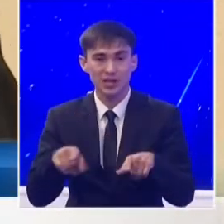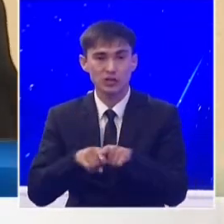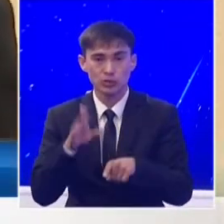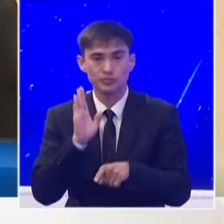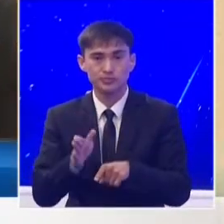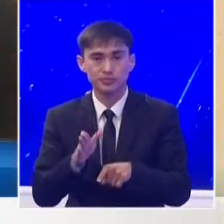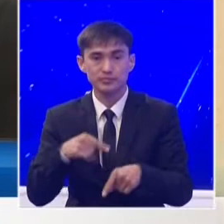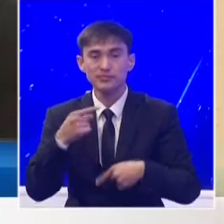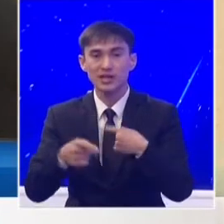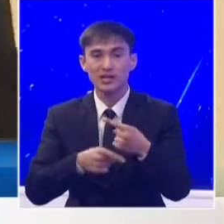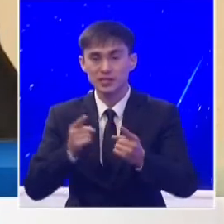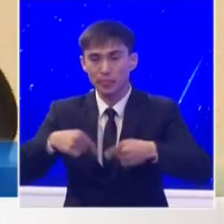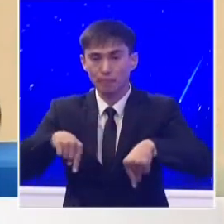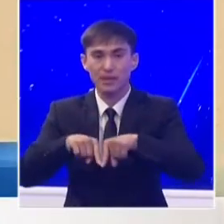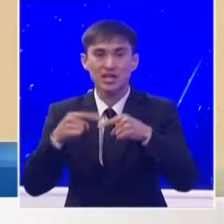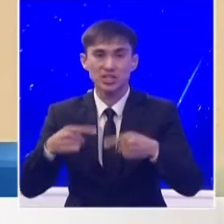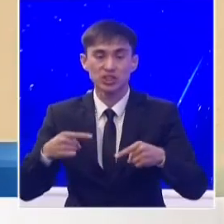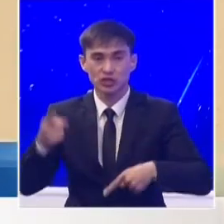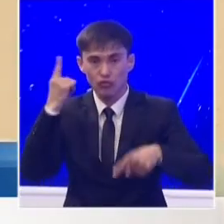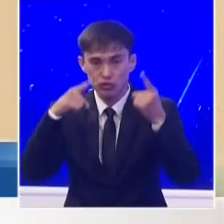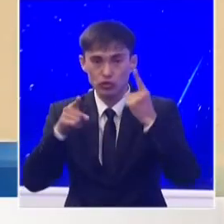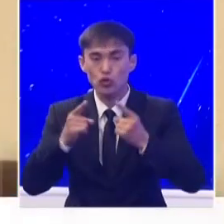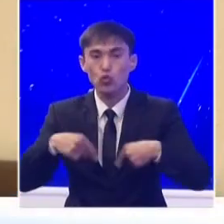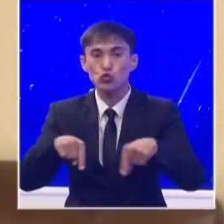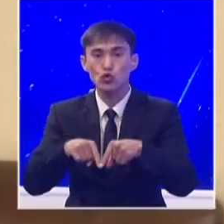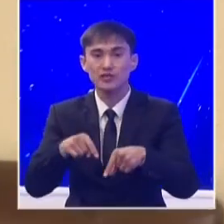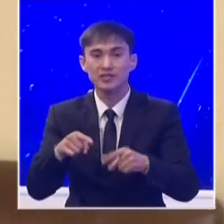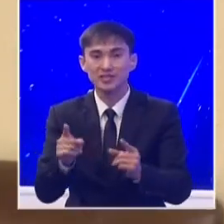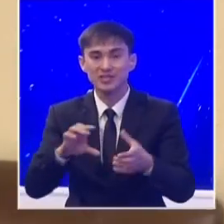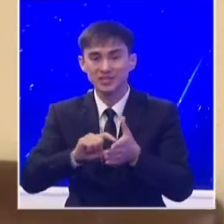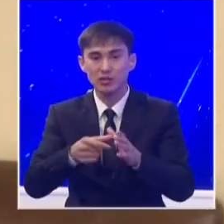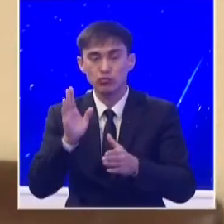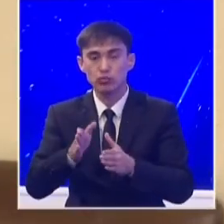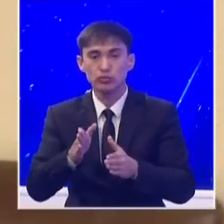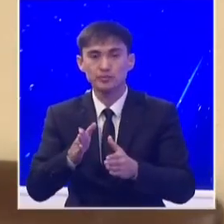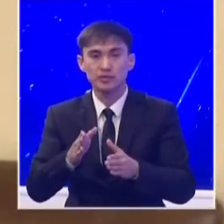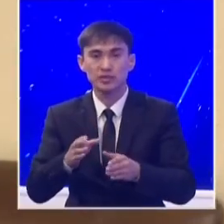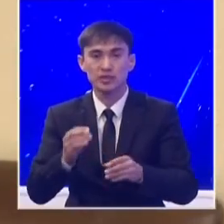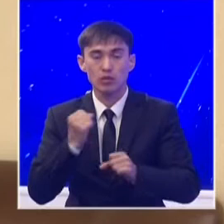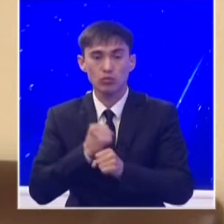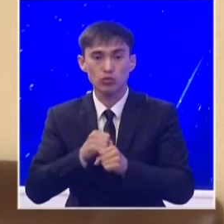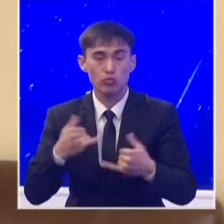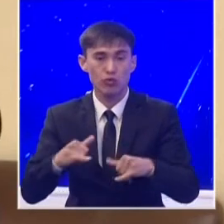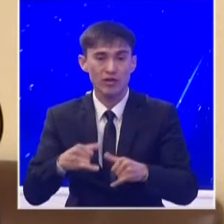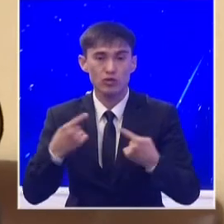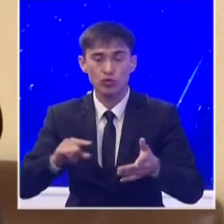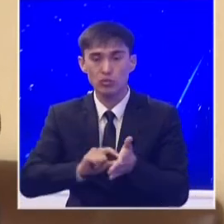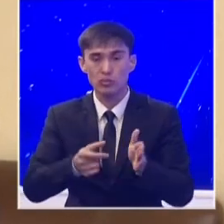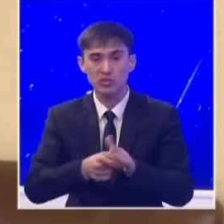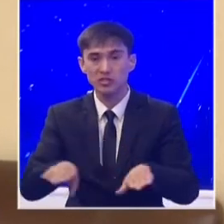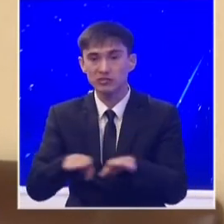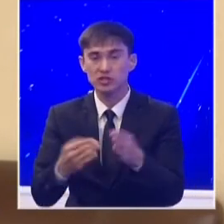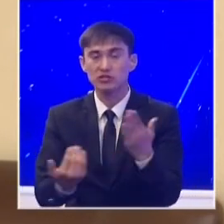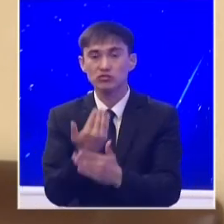предусмотрена в дальнейшем организация различных творческих кружков здание будет функционировать буфет и другие помещения соответствующие